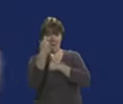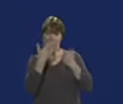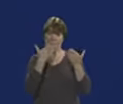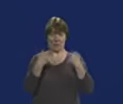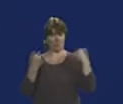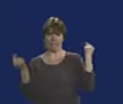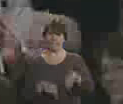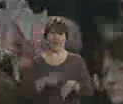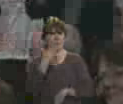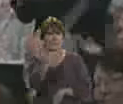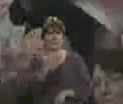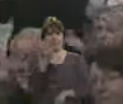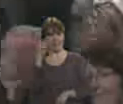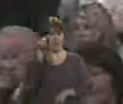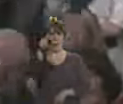là.